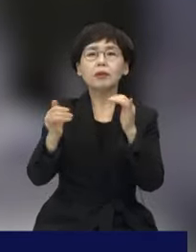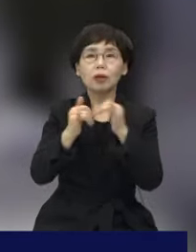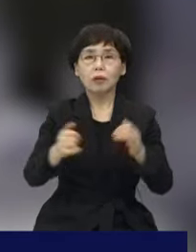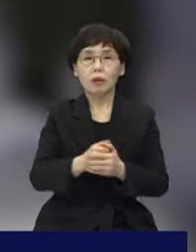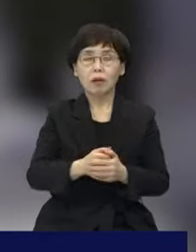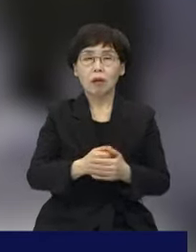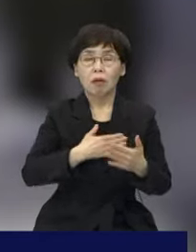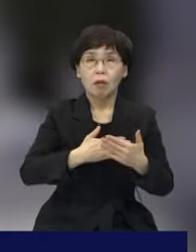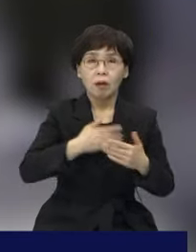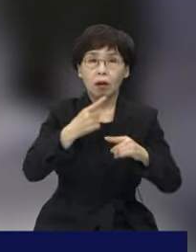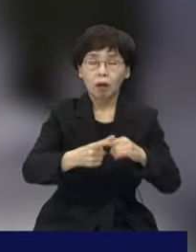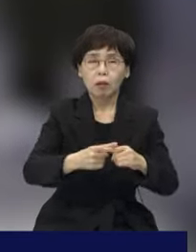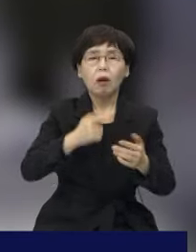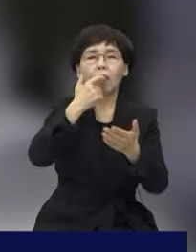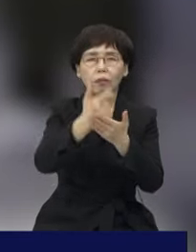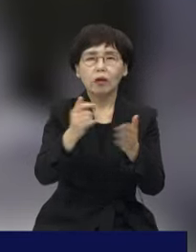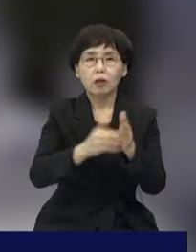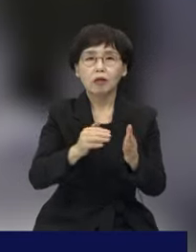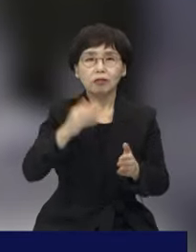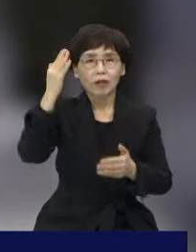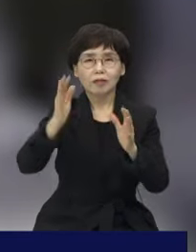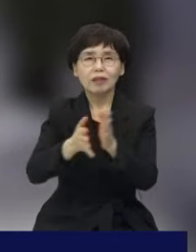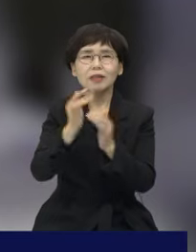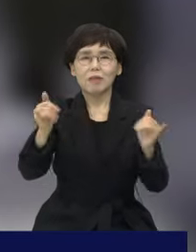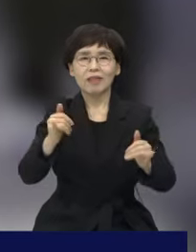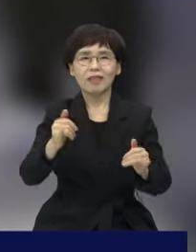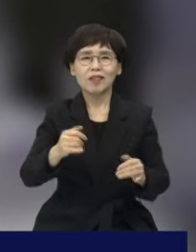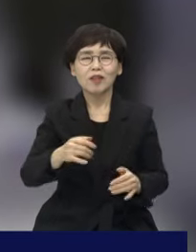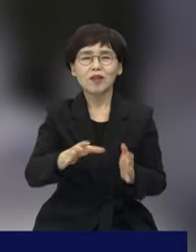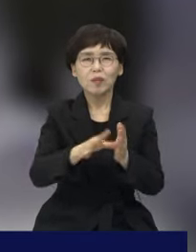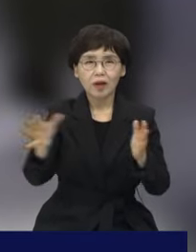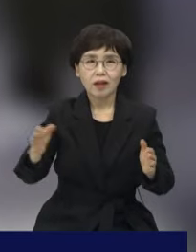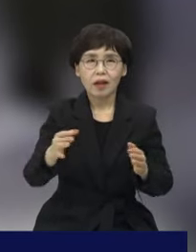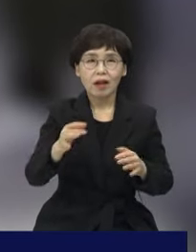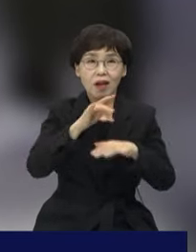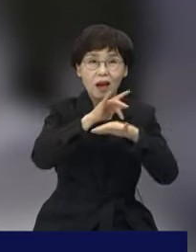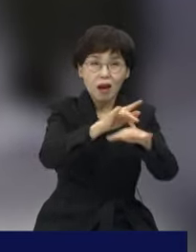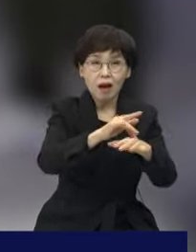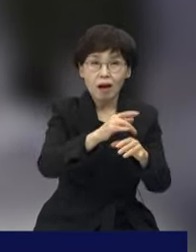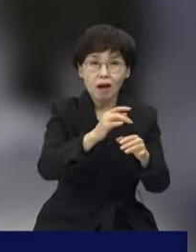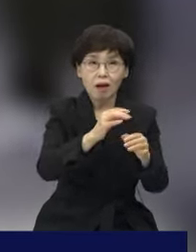뭉클함으로 끝나네. 진짜 우리나라 시민들 알아줘야 한다. 악마의